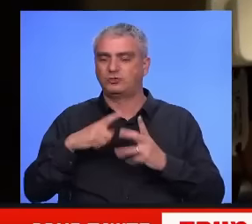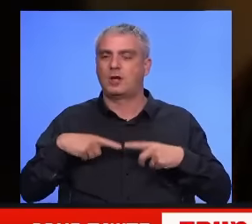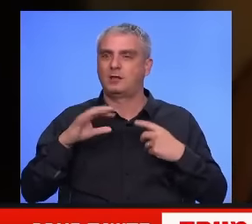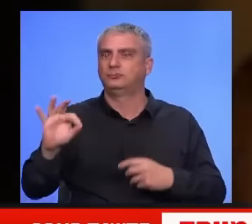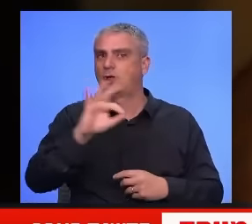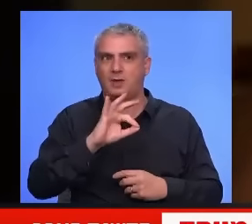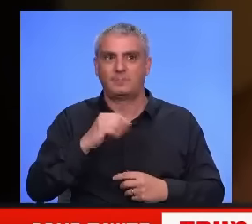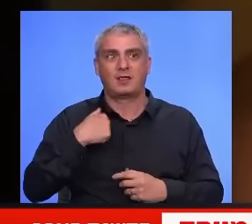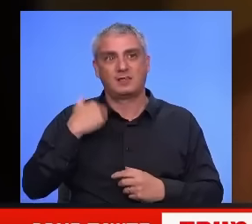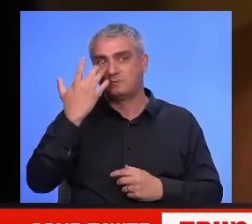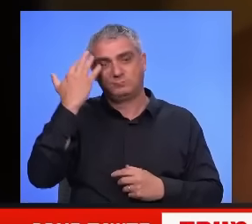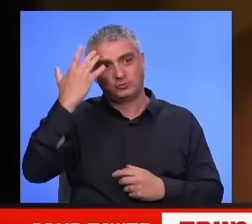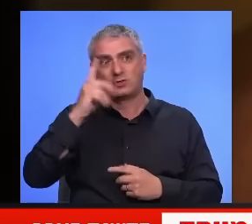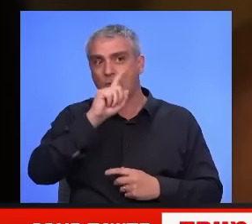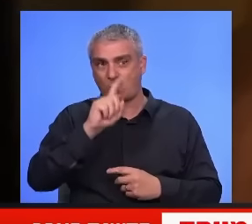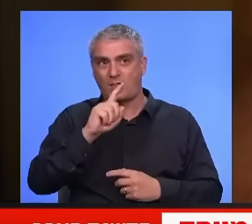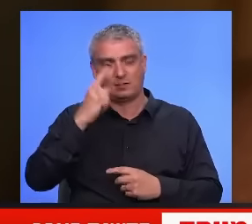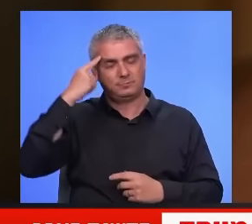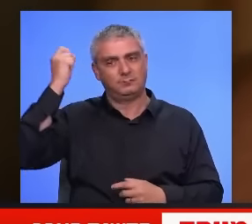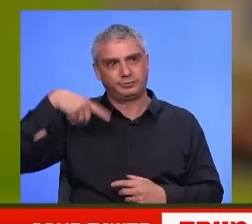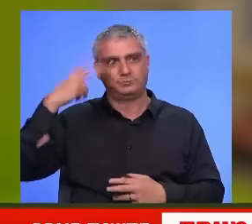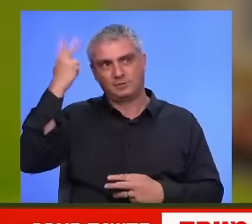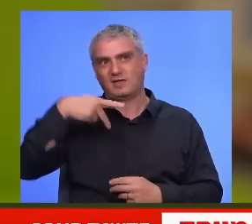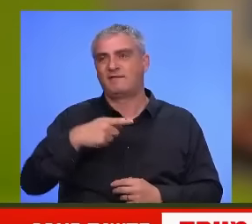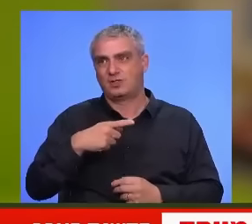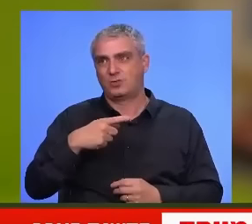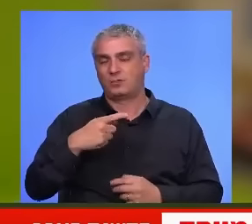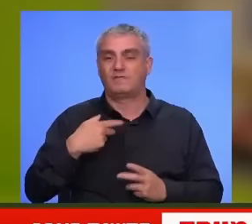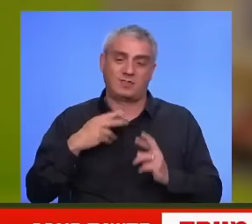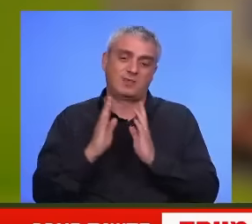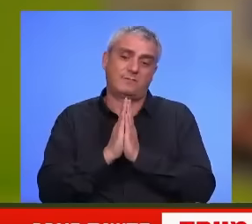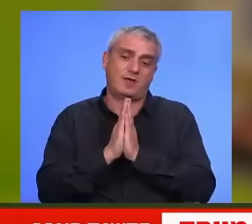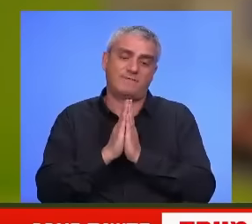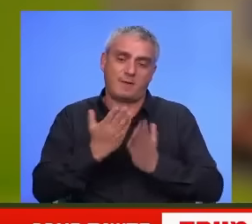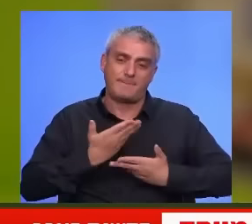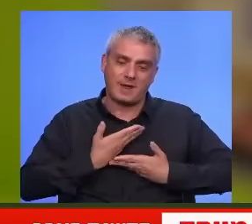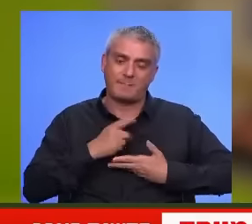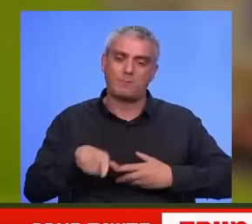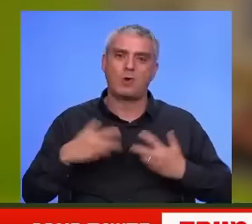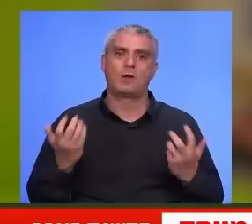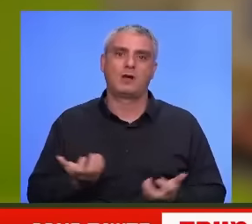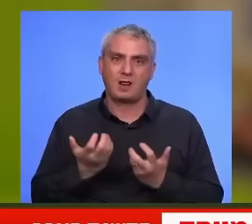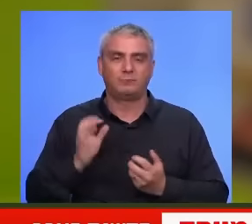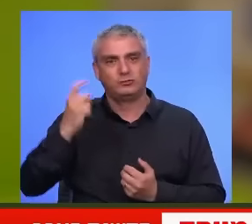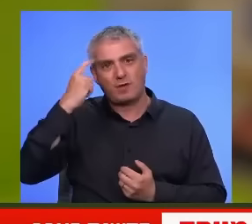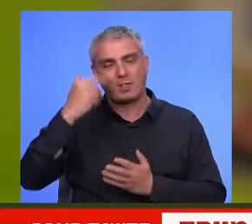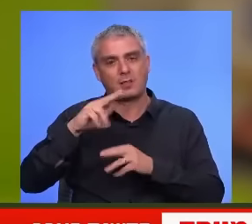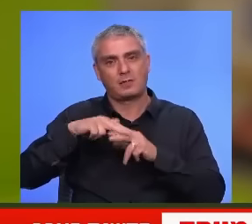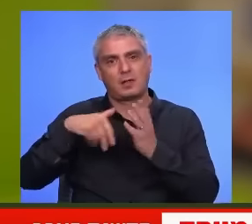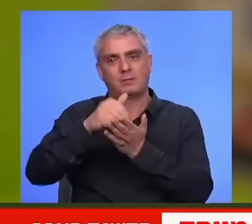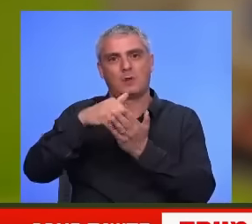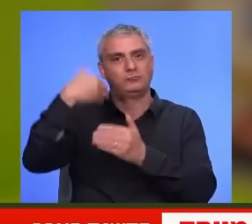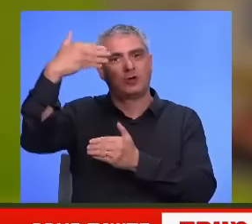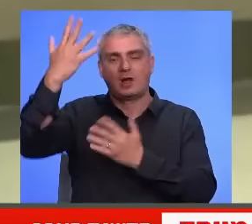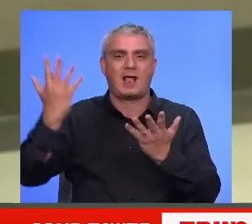אני משערת שאולי האסימון ייפול מתישהו, ואני מקווה שהם מקבלים פה את הכלים כדי לדעת הלאה